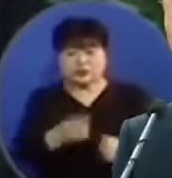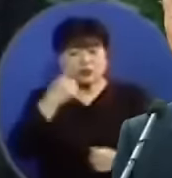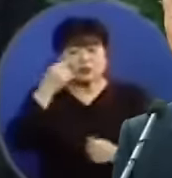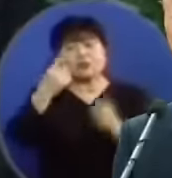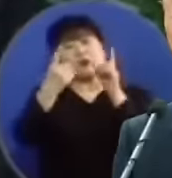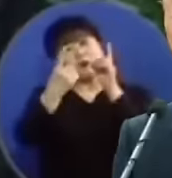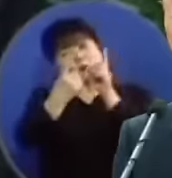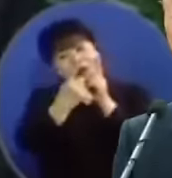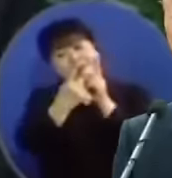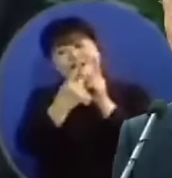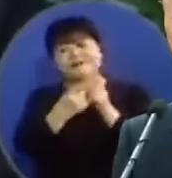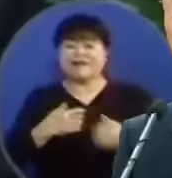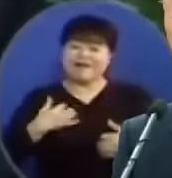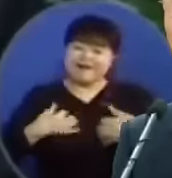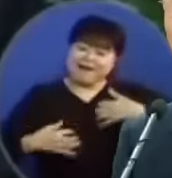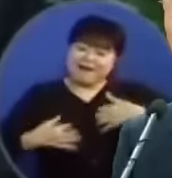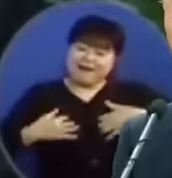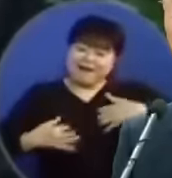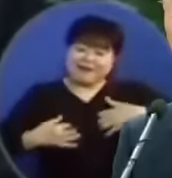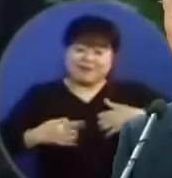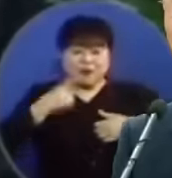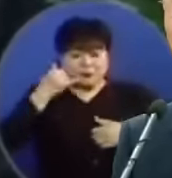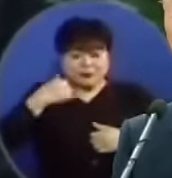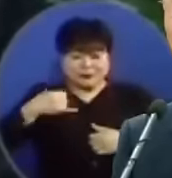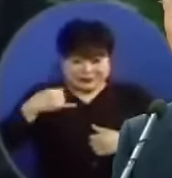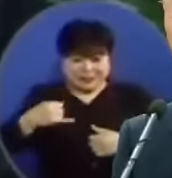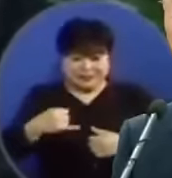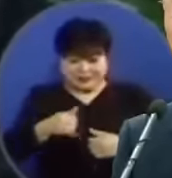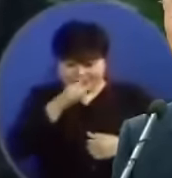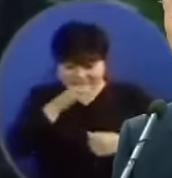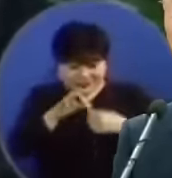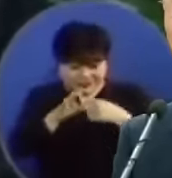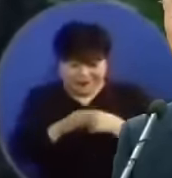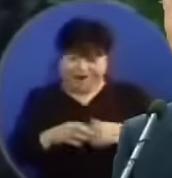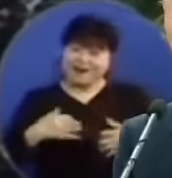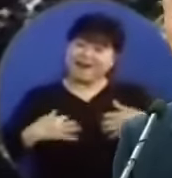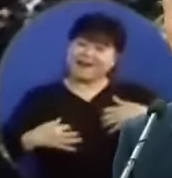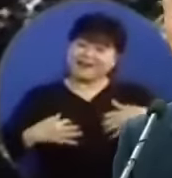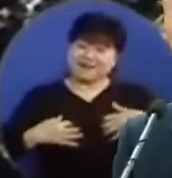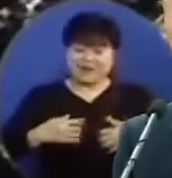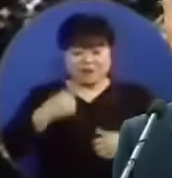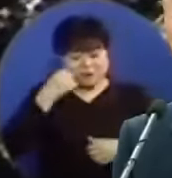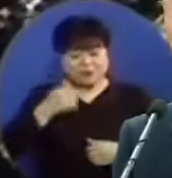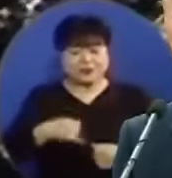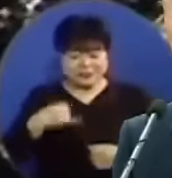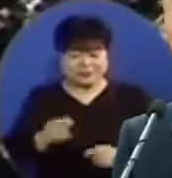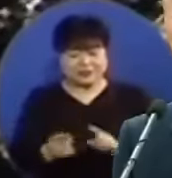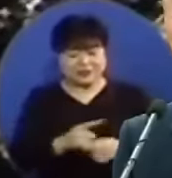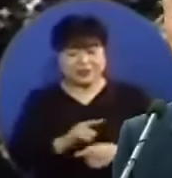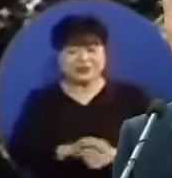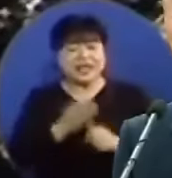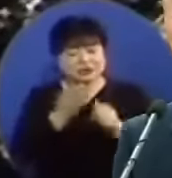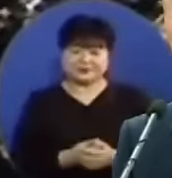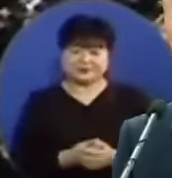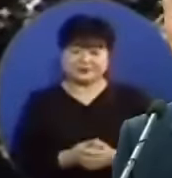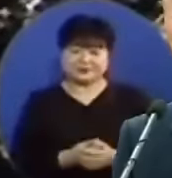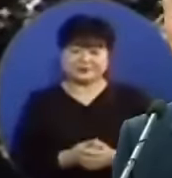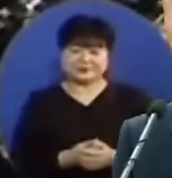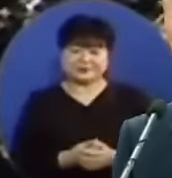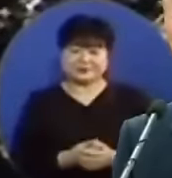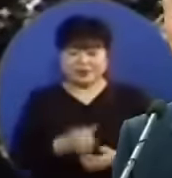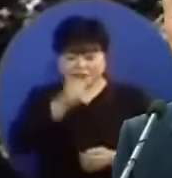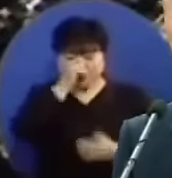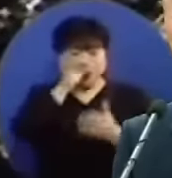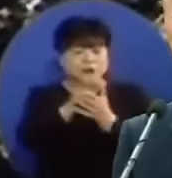부모를 만나면 굉장히 기뻐하지요. 부모가 자식들 있으면 너무 기뻐하는 것은 부모와 자식이 사랑하기 때문인 것입니다.